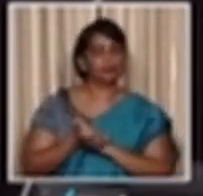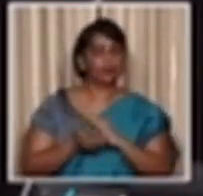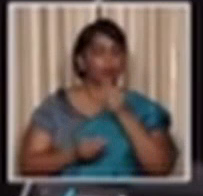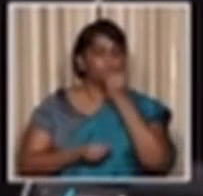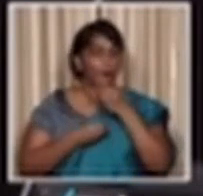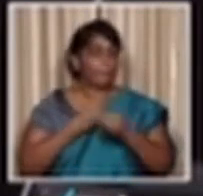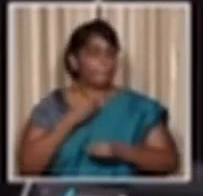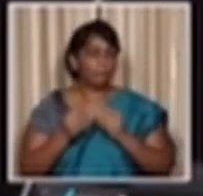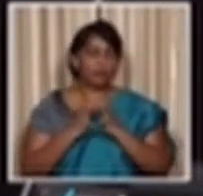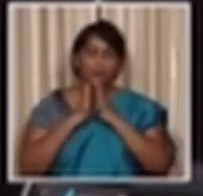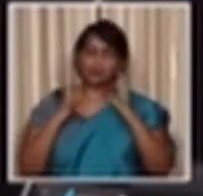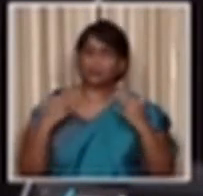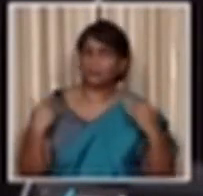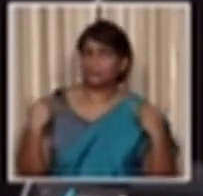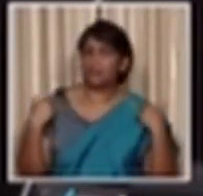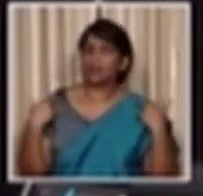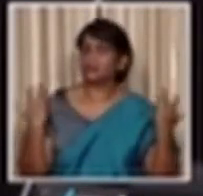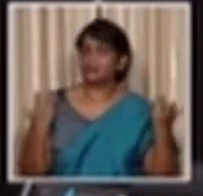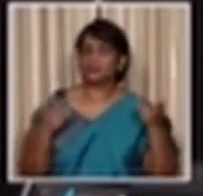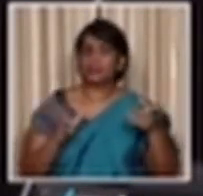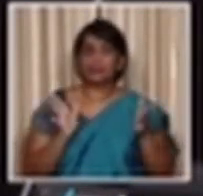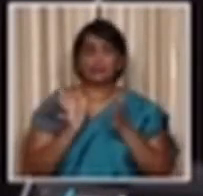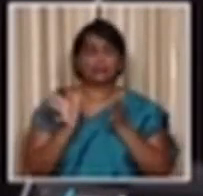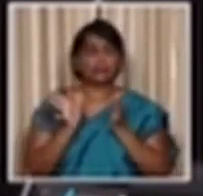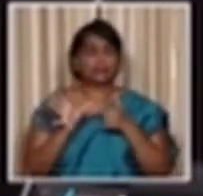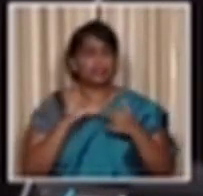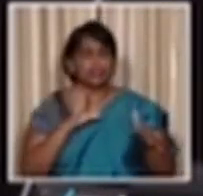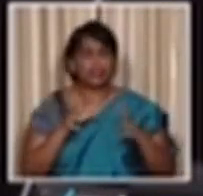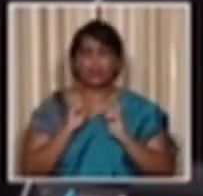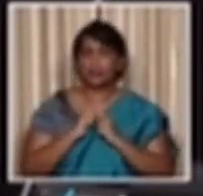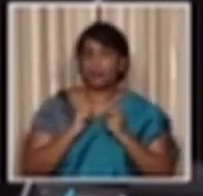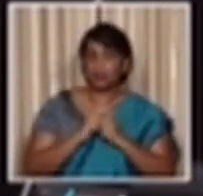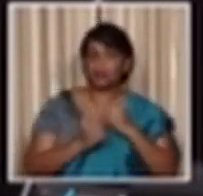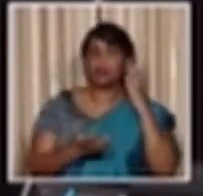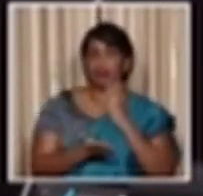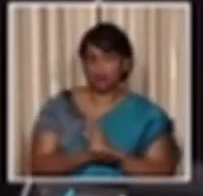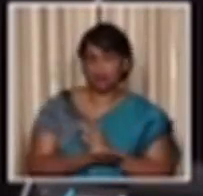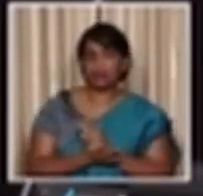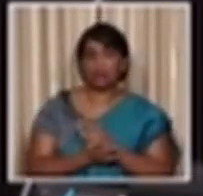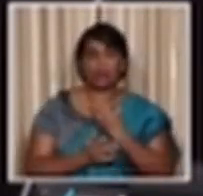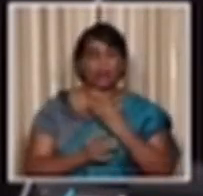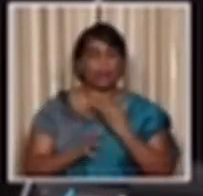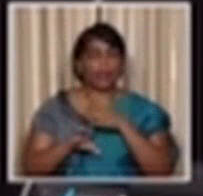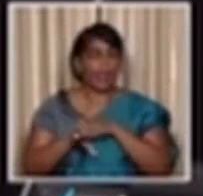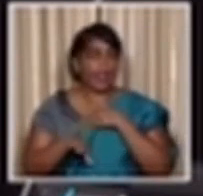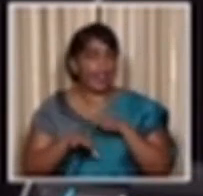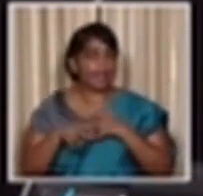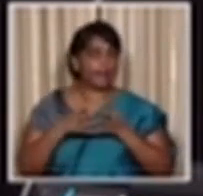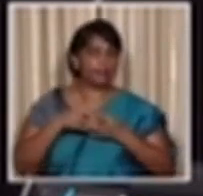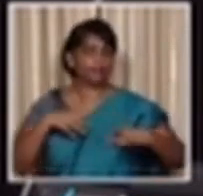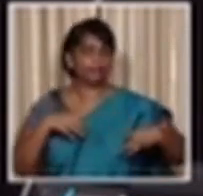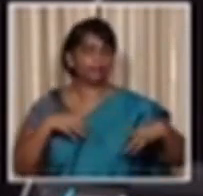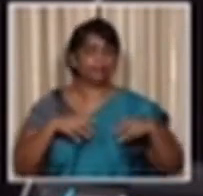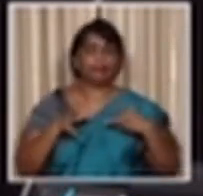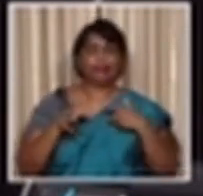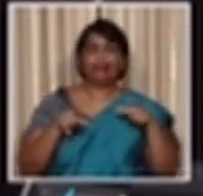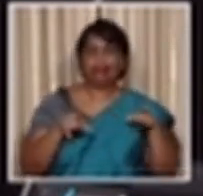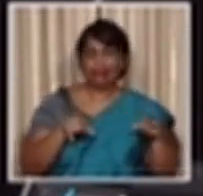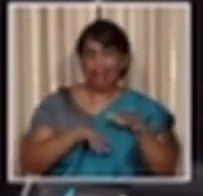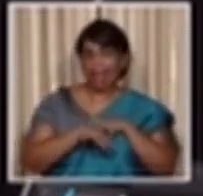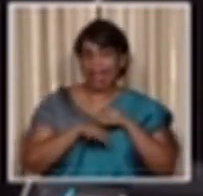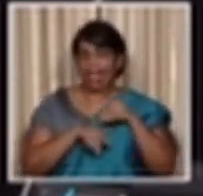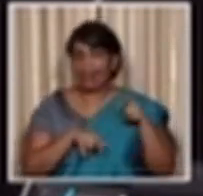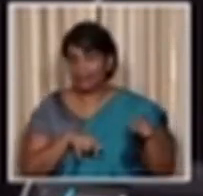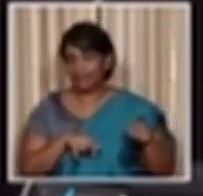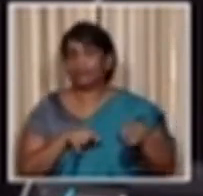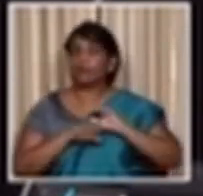විශේෂ මහන්සියක් අවශ්‍ය වෙන්නේ නැහැ. මේ වනසතුන්ගෙන් වෙන හානිය නවත්ත ගන්න පුළුවන් දඬුලේන ඇතුළු මේ මේ තමත දඬුලේනත් ගණේ ඉන්නවා.